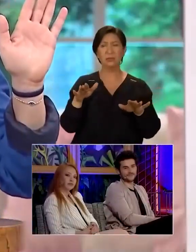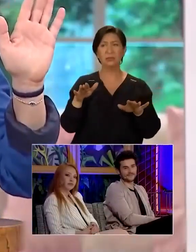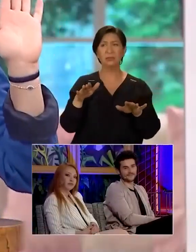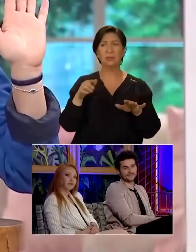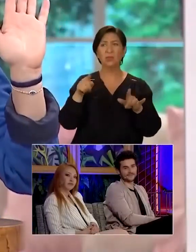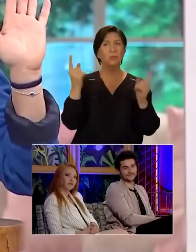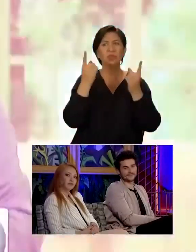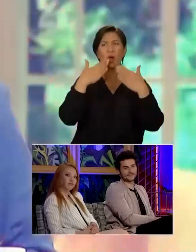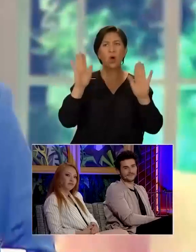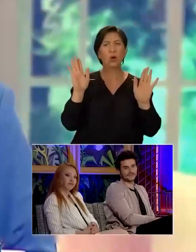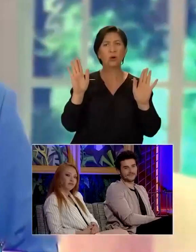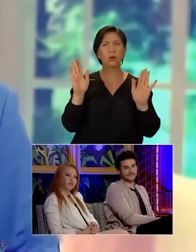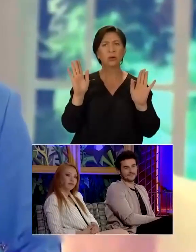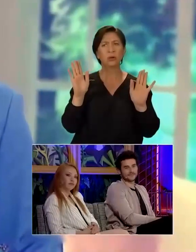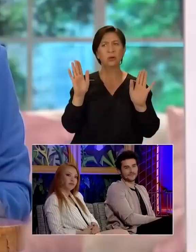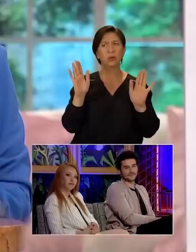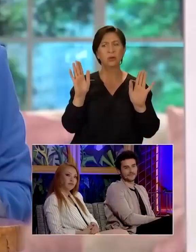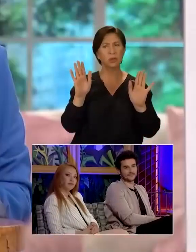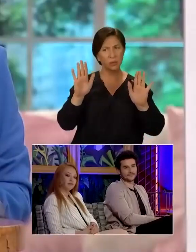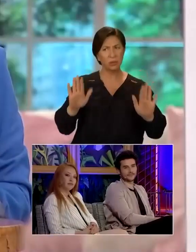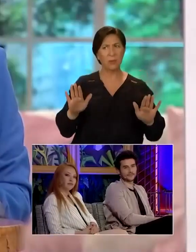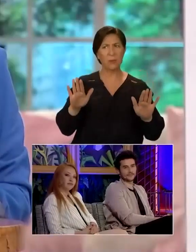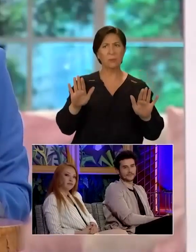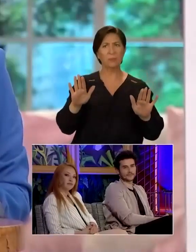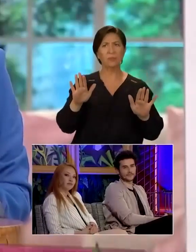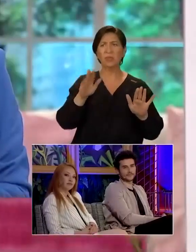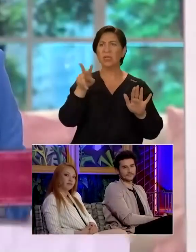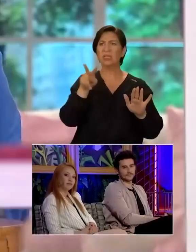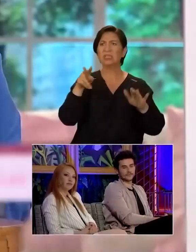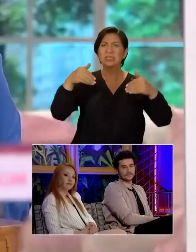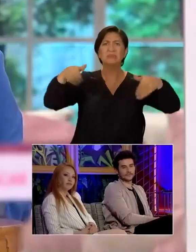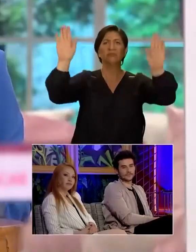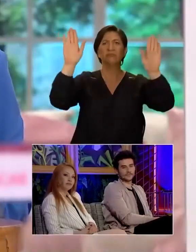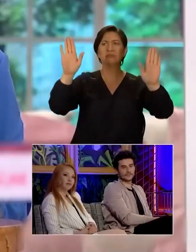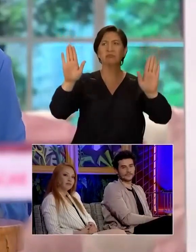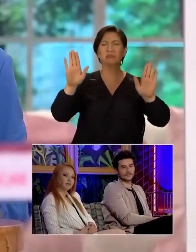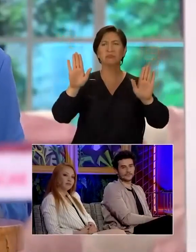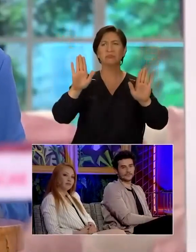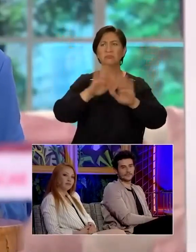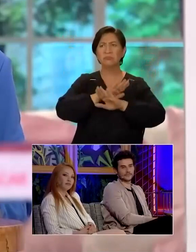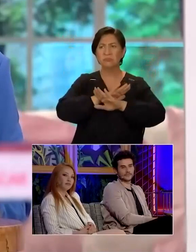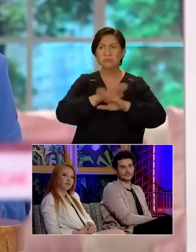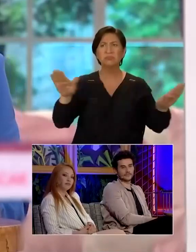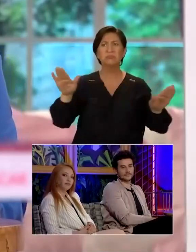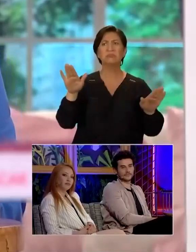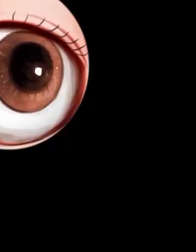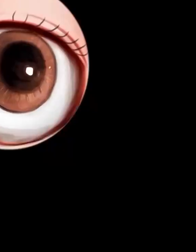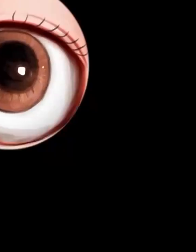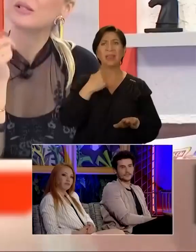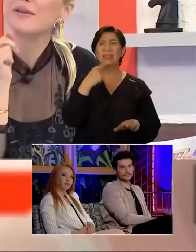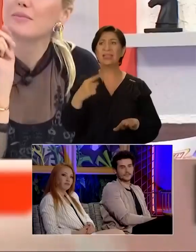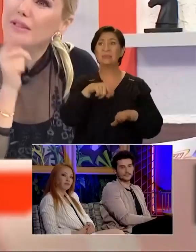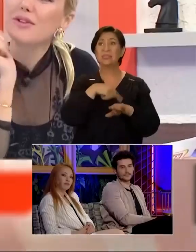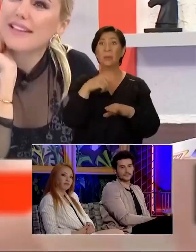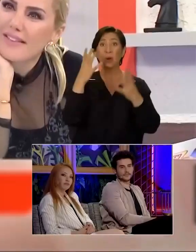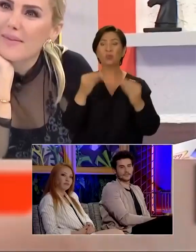gidemez. Öyle bir şey yok. Evet ben diskalifiye ediyorum. Dediğim zaman diskalifiye olursun.